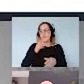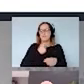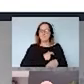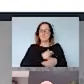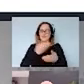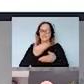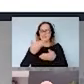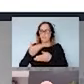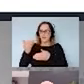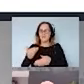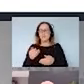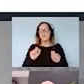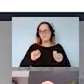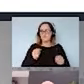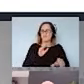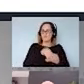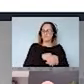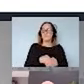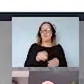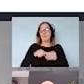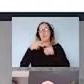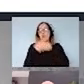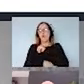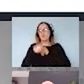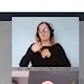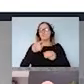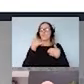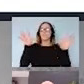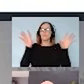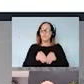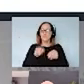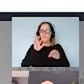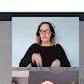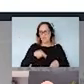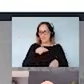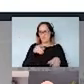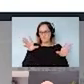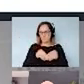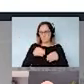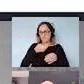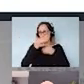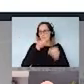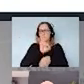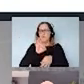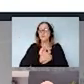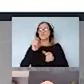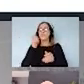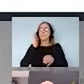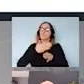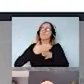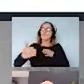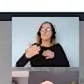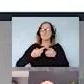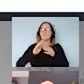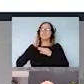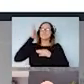zapraszać do ich udziału. A na samym końcu ja zrobię takie podsumowanie projektu i opowiem też o tym, co nas czeka